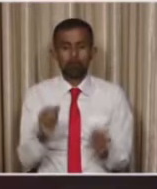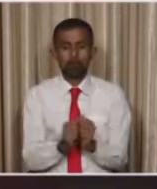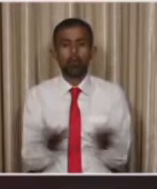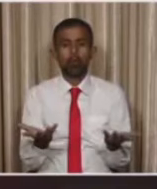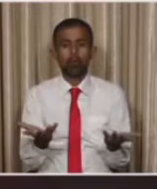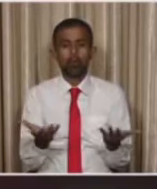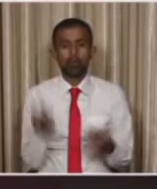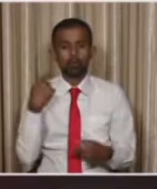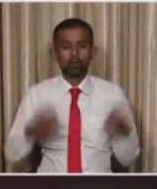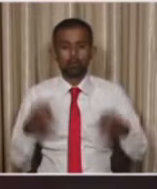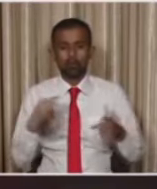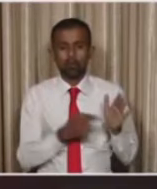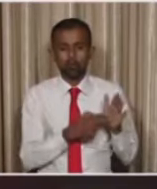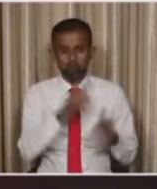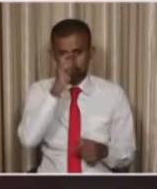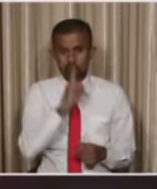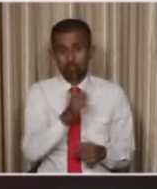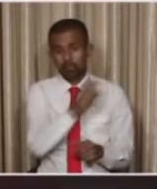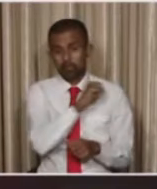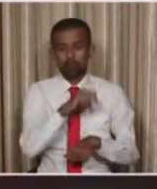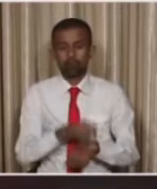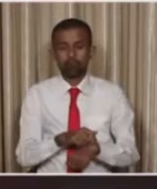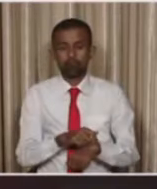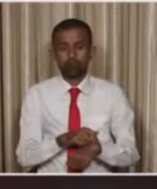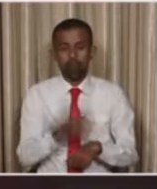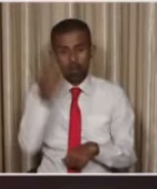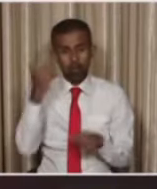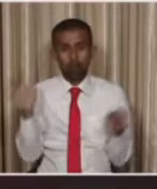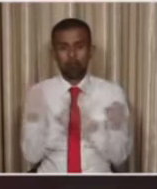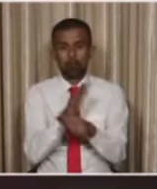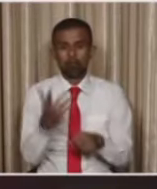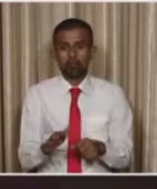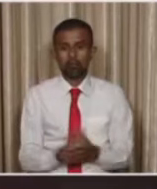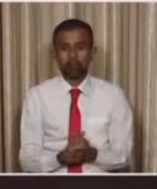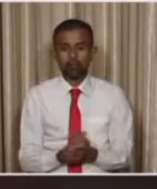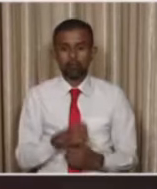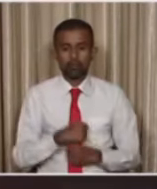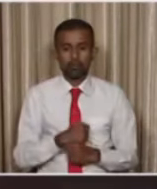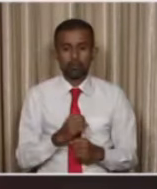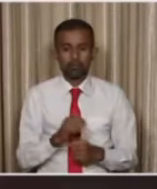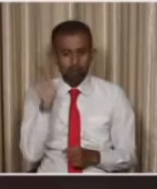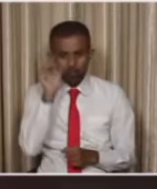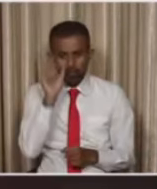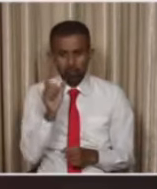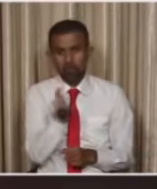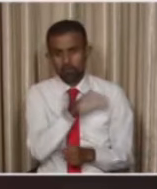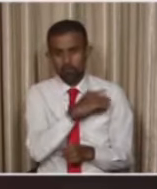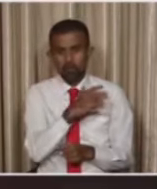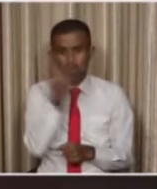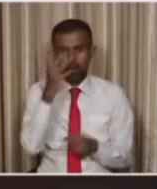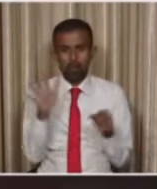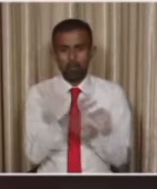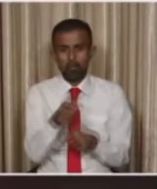පෙරේදා විවාද කරලා නාමල් කරරන්ද කියනවා. එයාගේ කාලේ සහලෙන් ස්වයං පෝෂණය වුණාලු. ගාන්තමතුමා මම හොයලා බලුවා මිනිහා කාලේ කොහොමද ස්වයං පෝෂණය